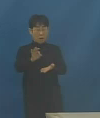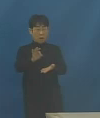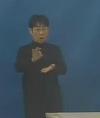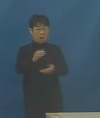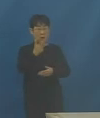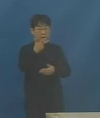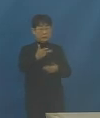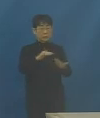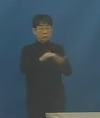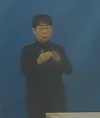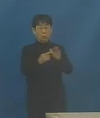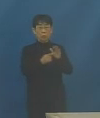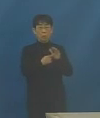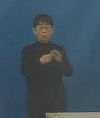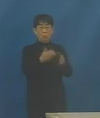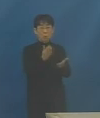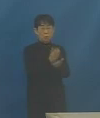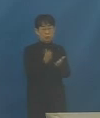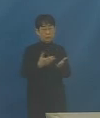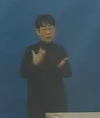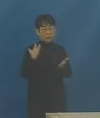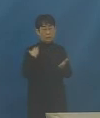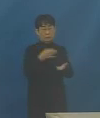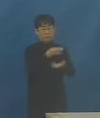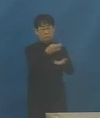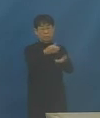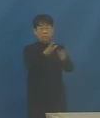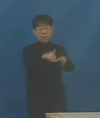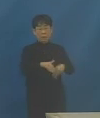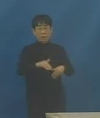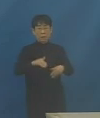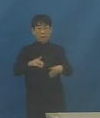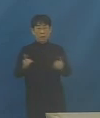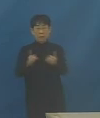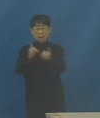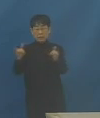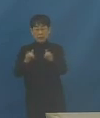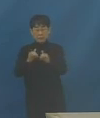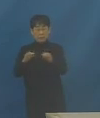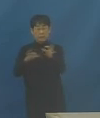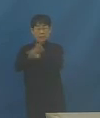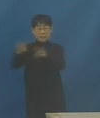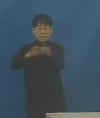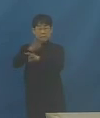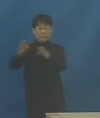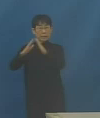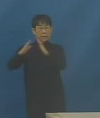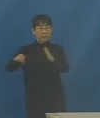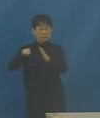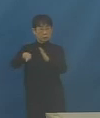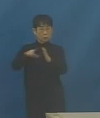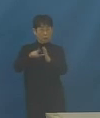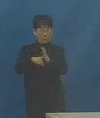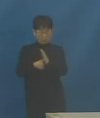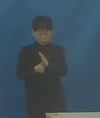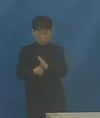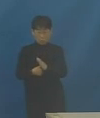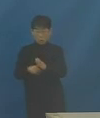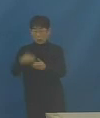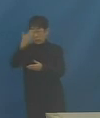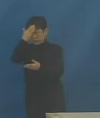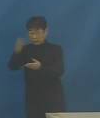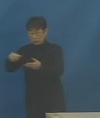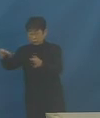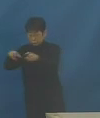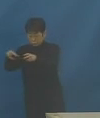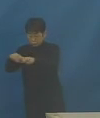分担金出しましたし経済界も実は寄付を募って出したりしてますで紅葉に地元で